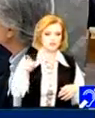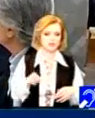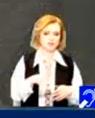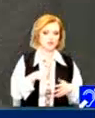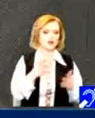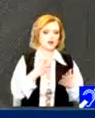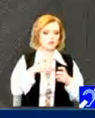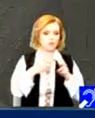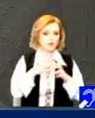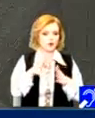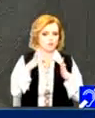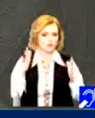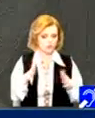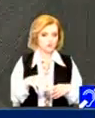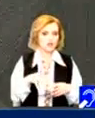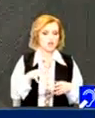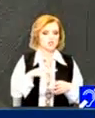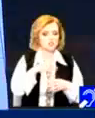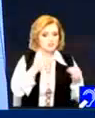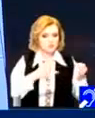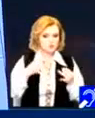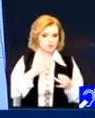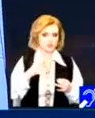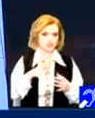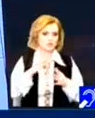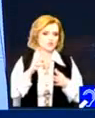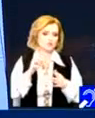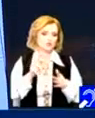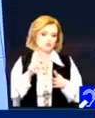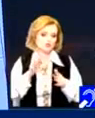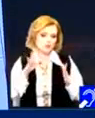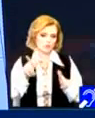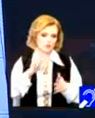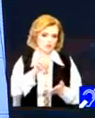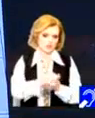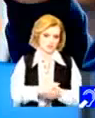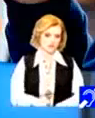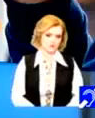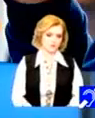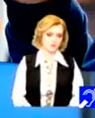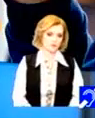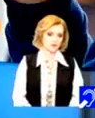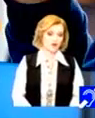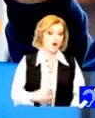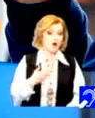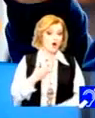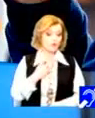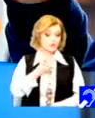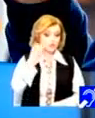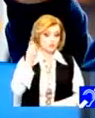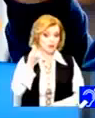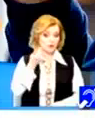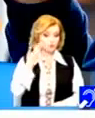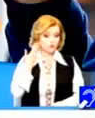organizat în cadrul proiectului Bugete Transparente și Cetățeni Activ pentru o dezvoltare durabilă. A vrut să facă un ban